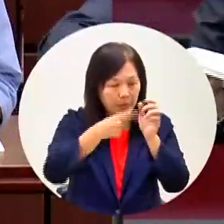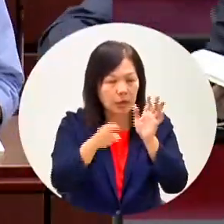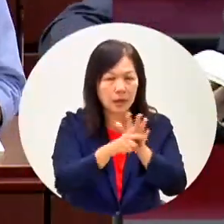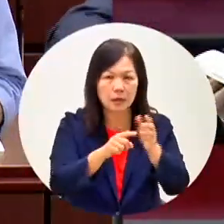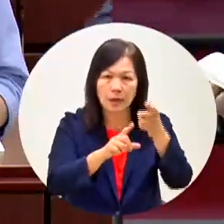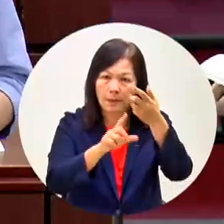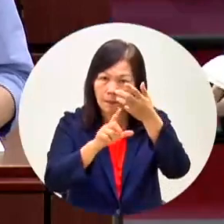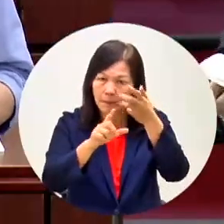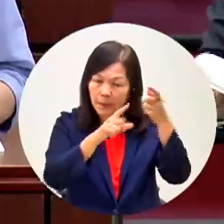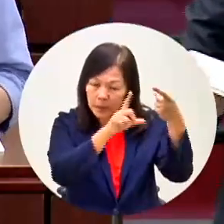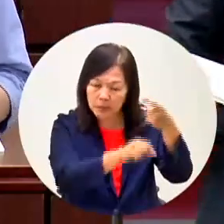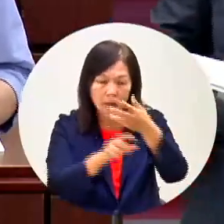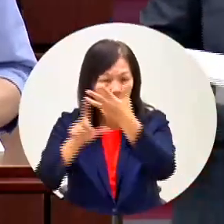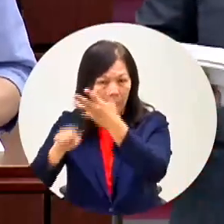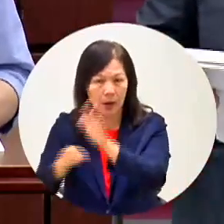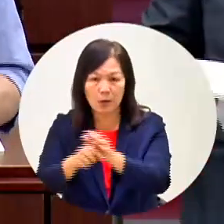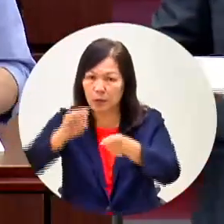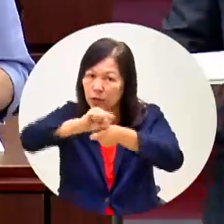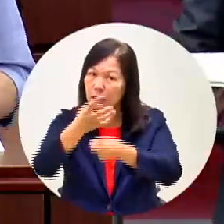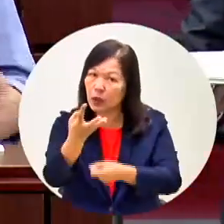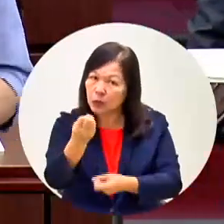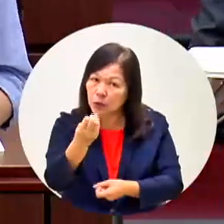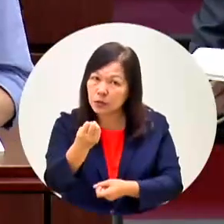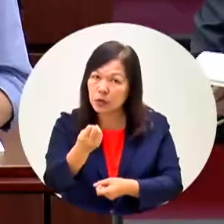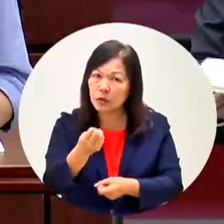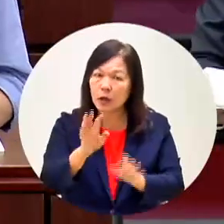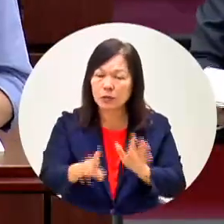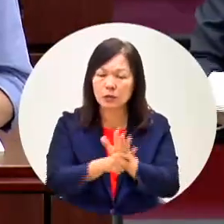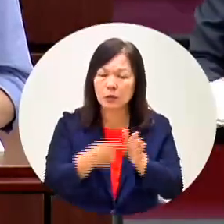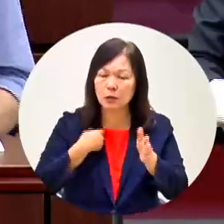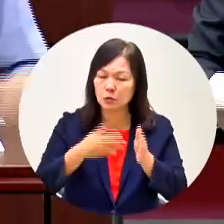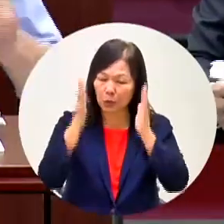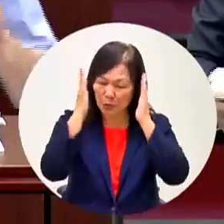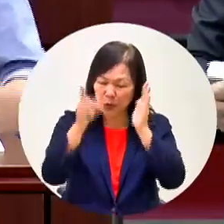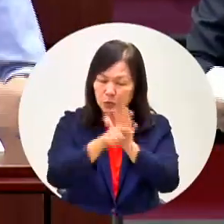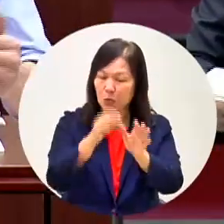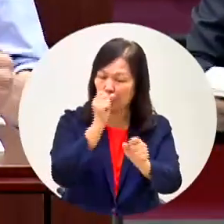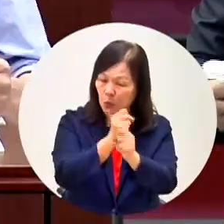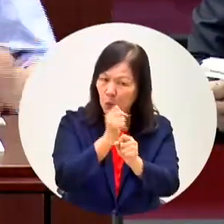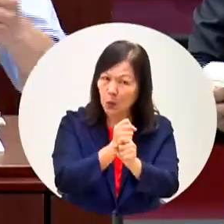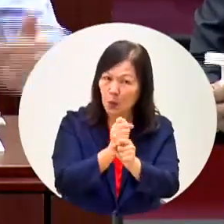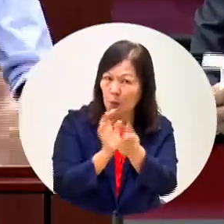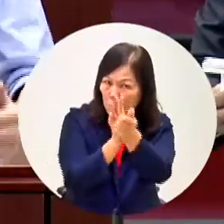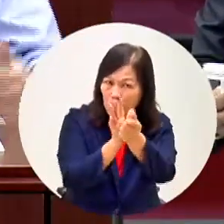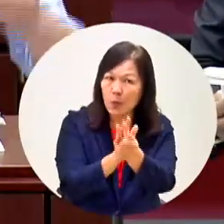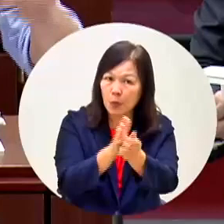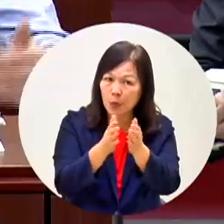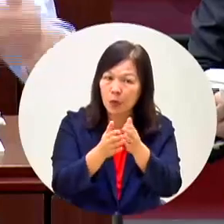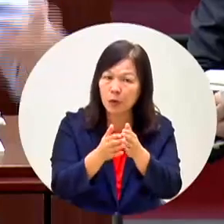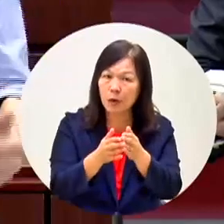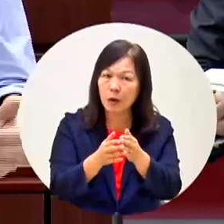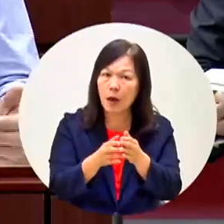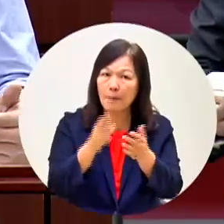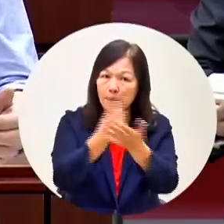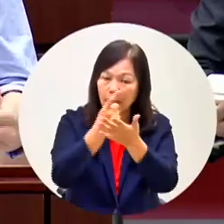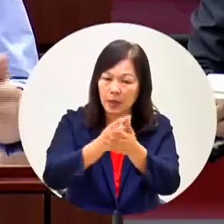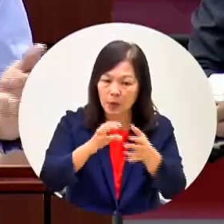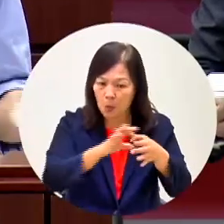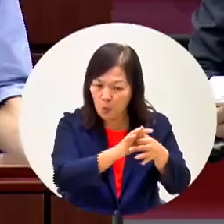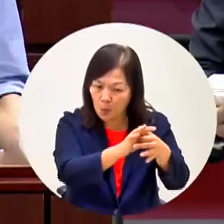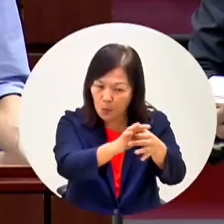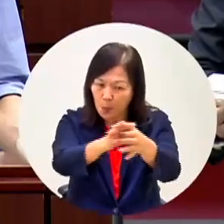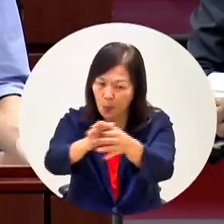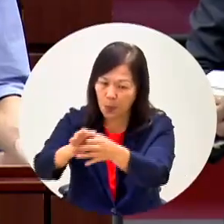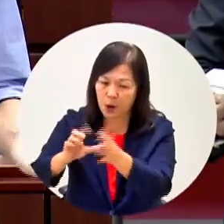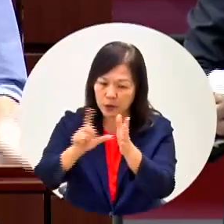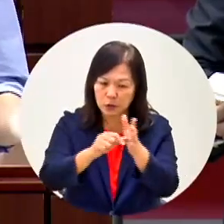在当我们都在往正方向、正能量在冲刺的时候。我每一个环节每一个时间点都计算一定有多少，